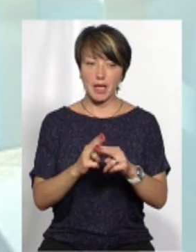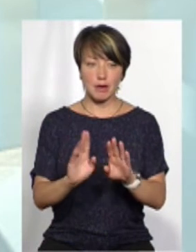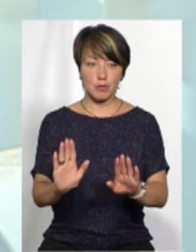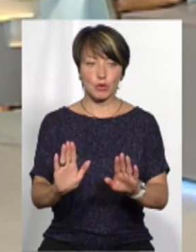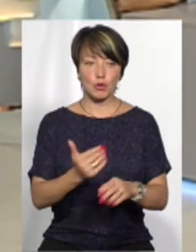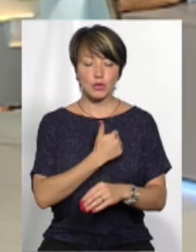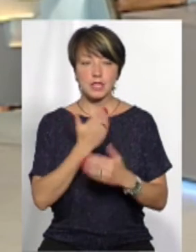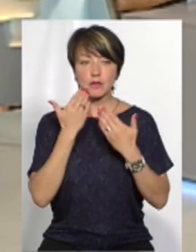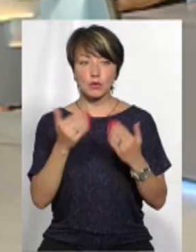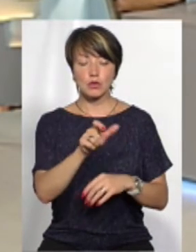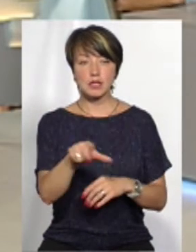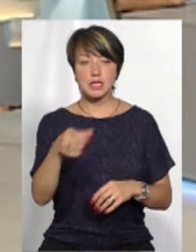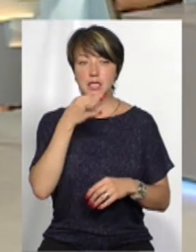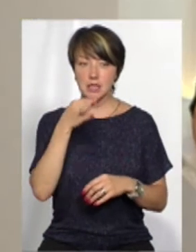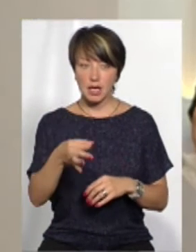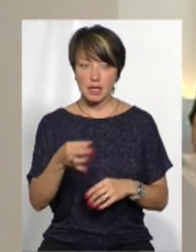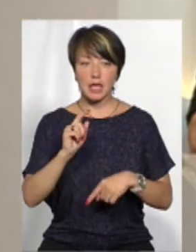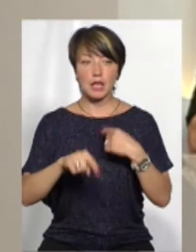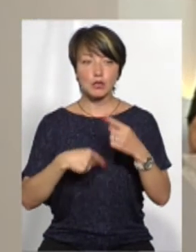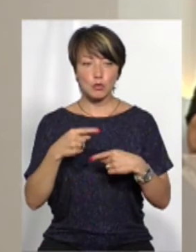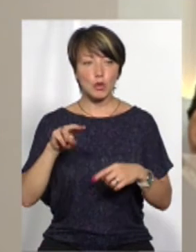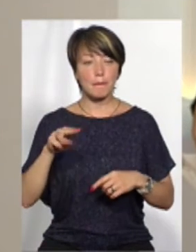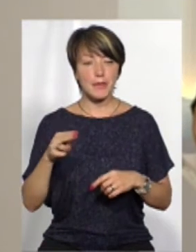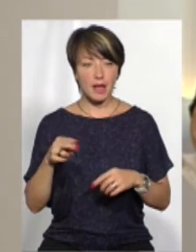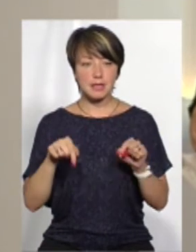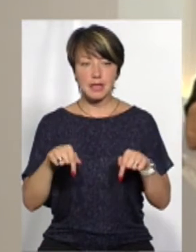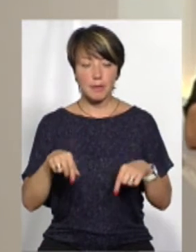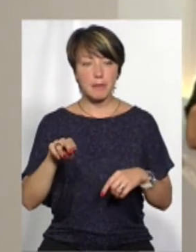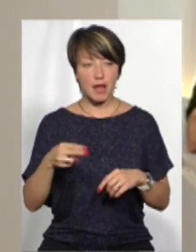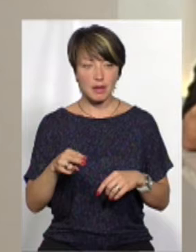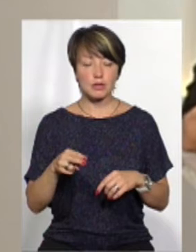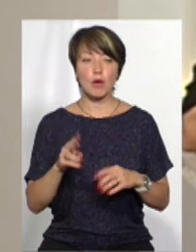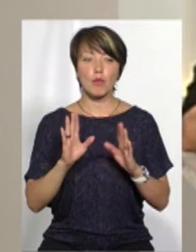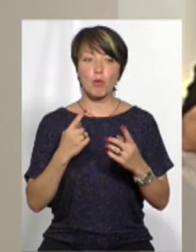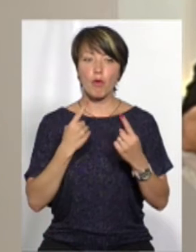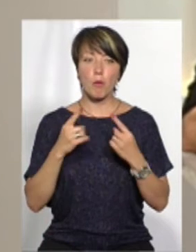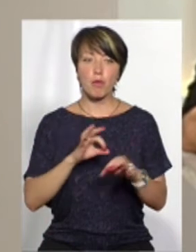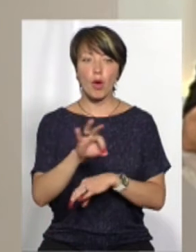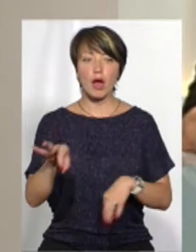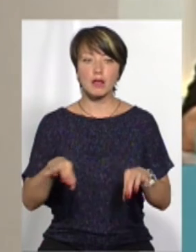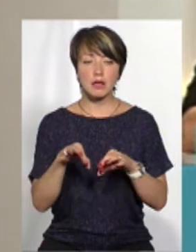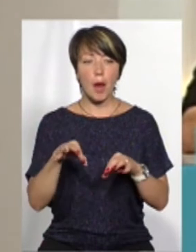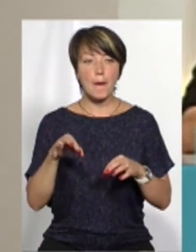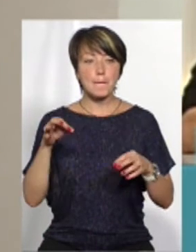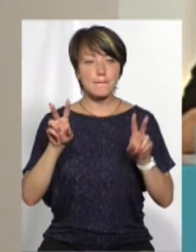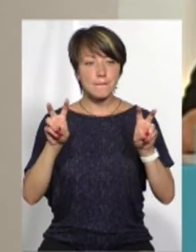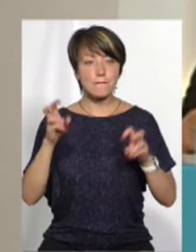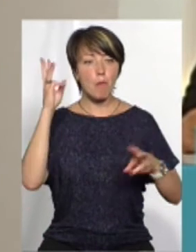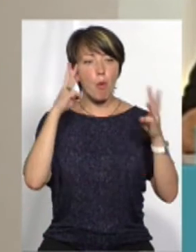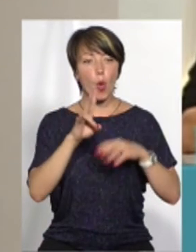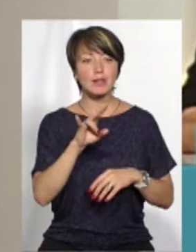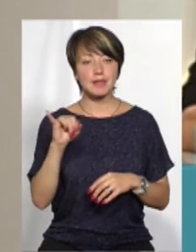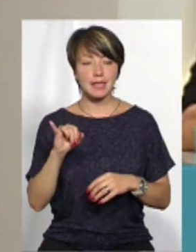Я хотів звернутися до глядачів і сказати, що наступної п'ятниці, тобто цієї п'ятниці, ми також поговоримо про проект «Модні» та про